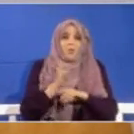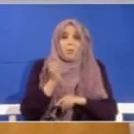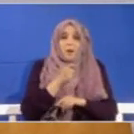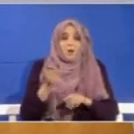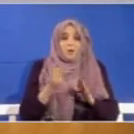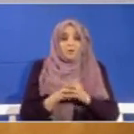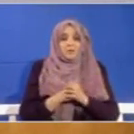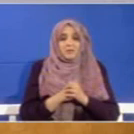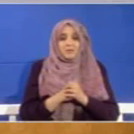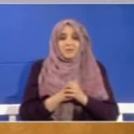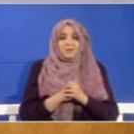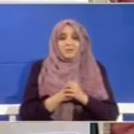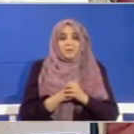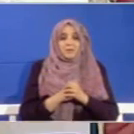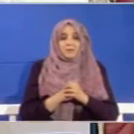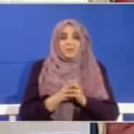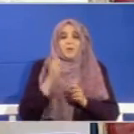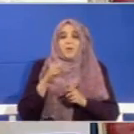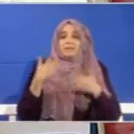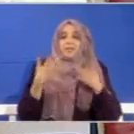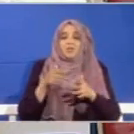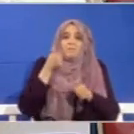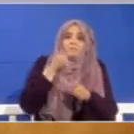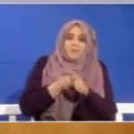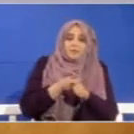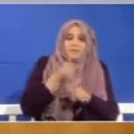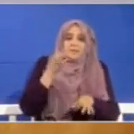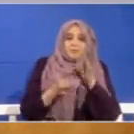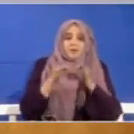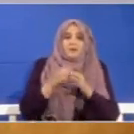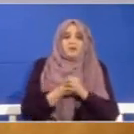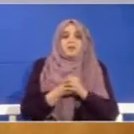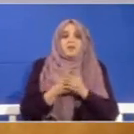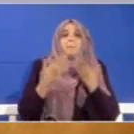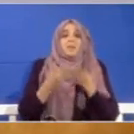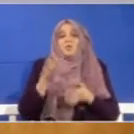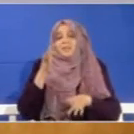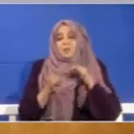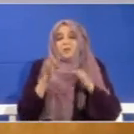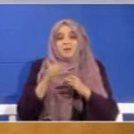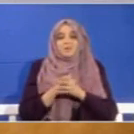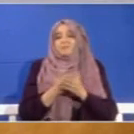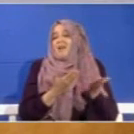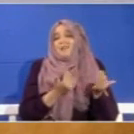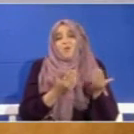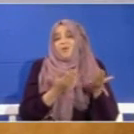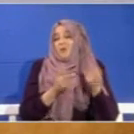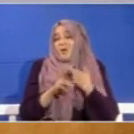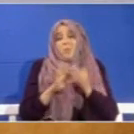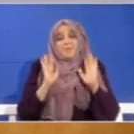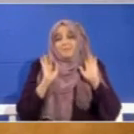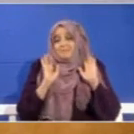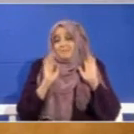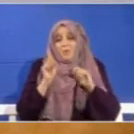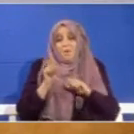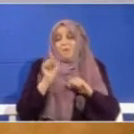عليها الحد الآن هو اشكاها للقضاء وما دام المسألة راهي في يد القضاء ينتظر القضاء